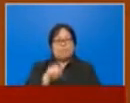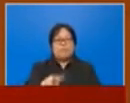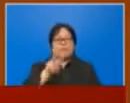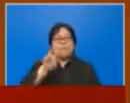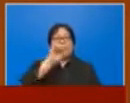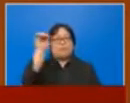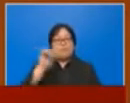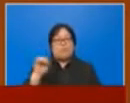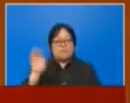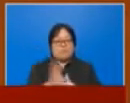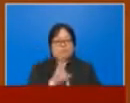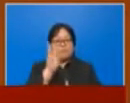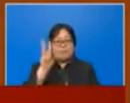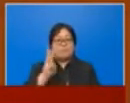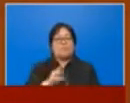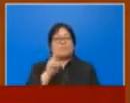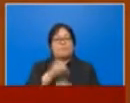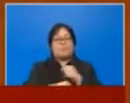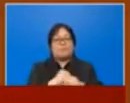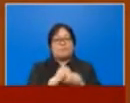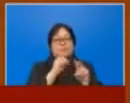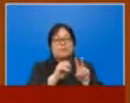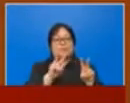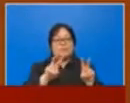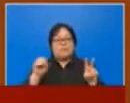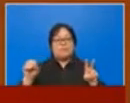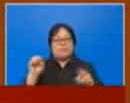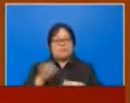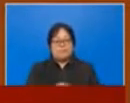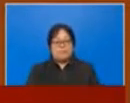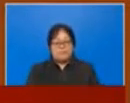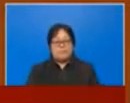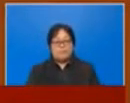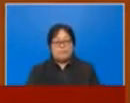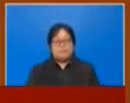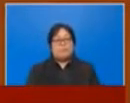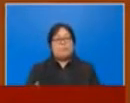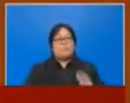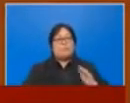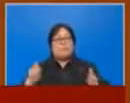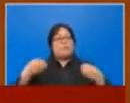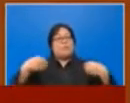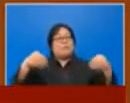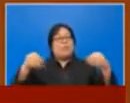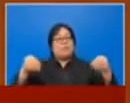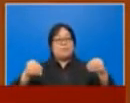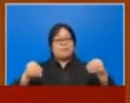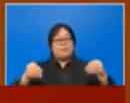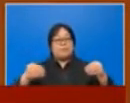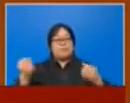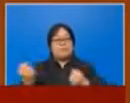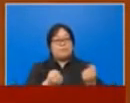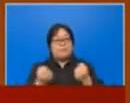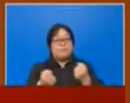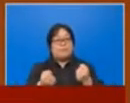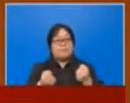26.2% pada bulan Jun 2020 berbanding dengan Mei. Penjualan kereta penumpang telah mencatatkan